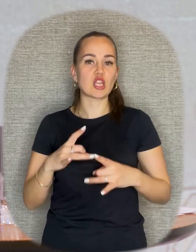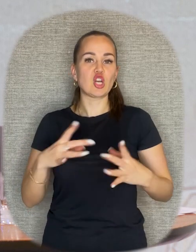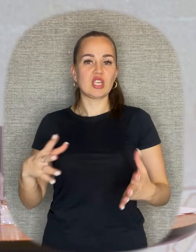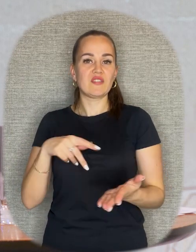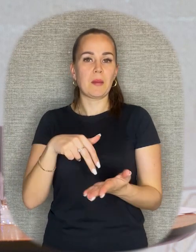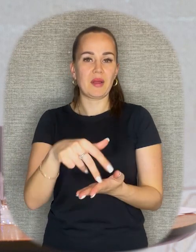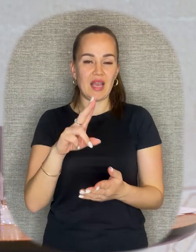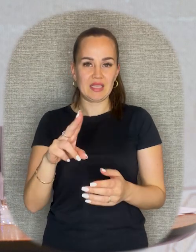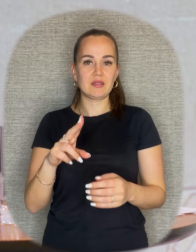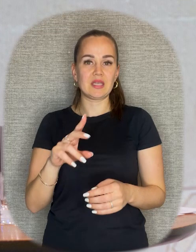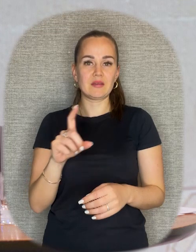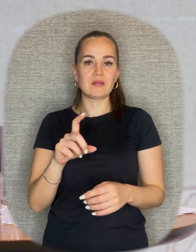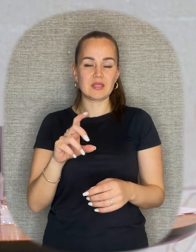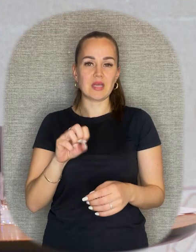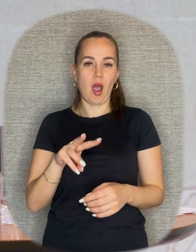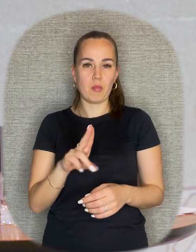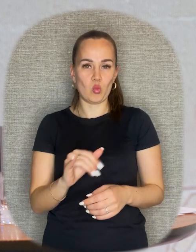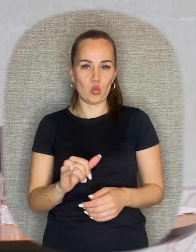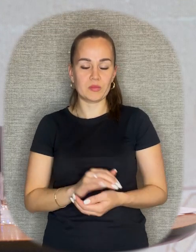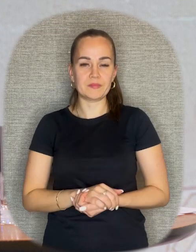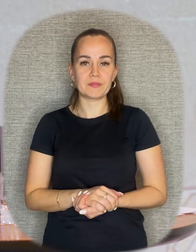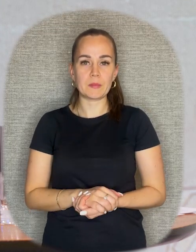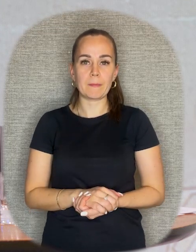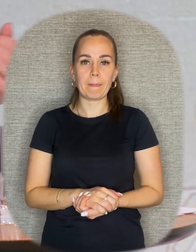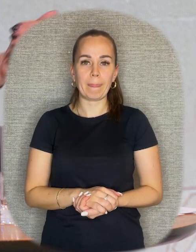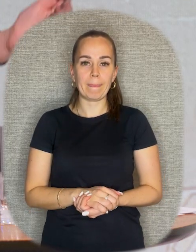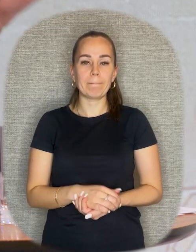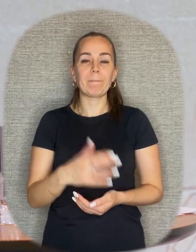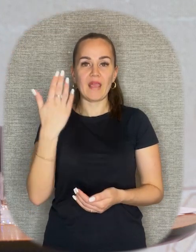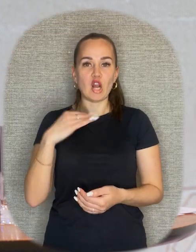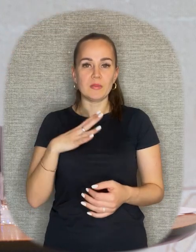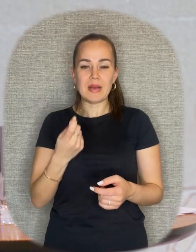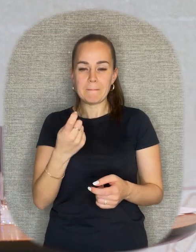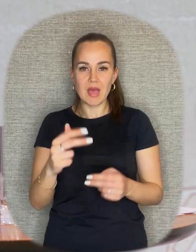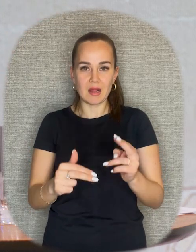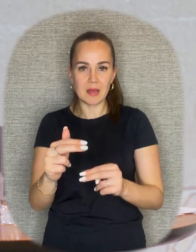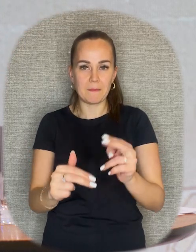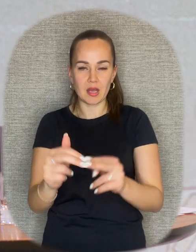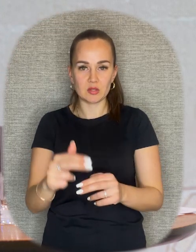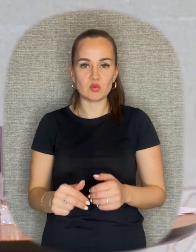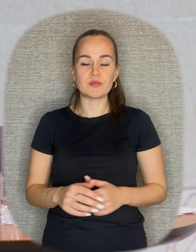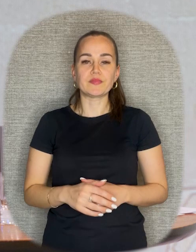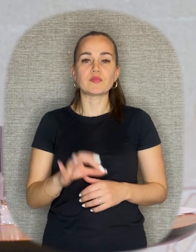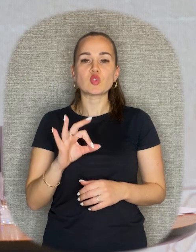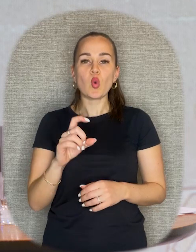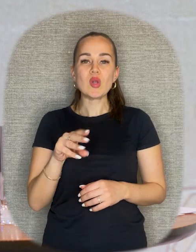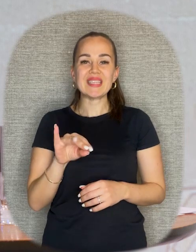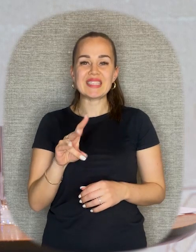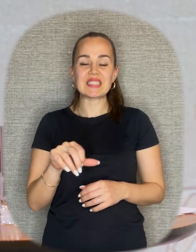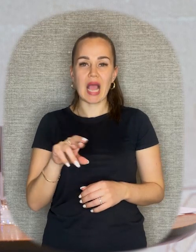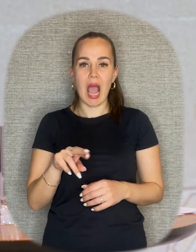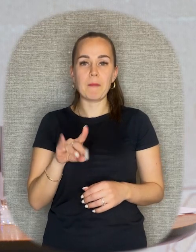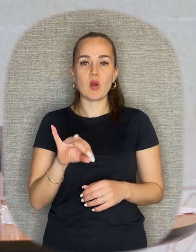раньше Вот так мы с вами бы не могли обогнуть здания офицерского корпуса и так торжественно подойти к замку А мы бы с вами преодолевали